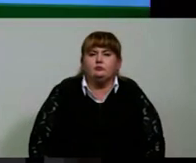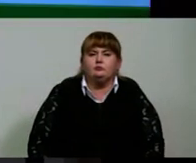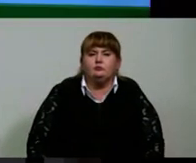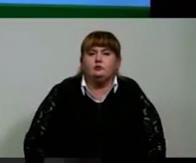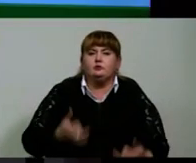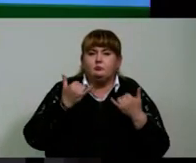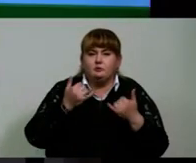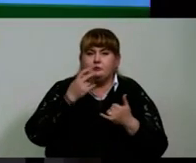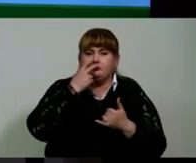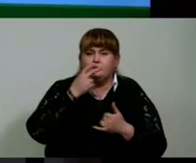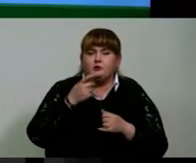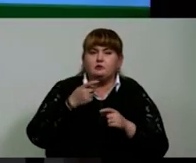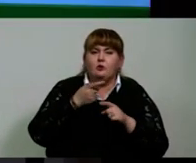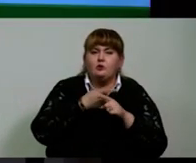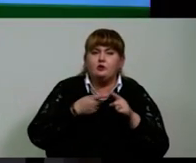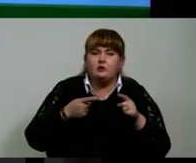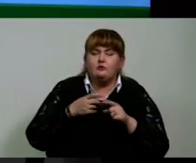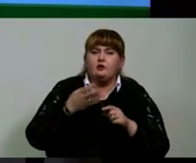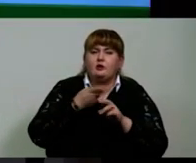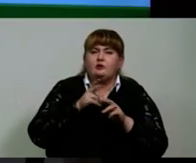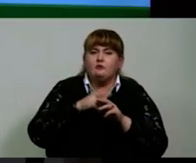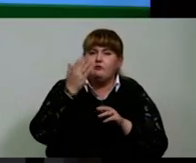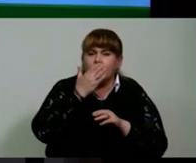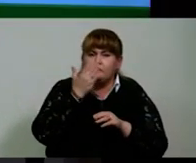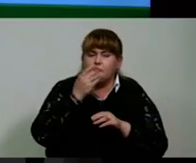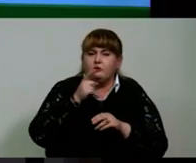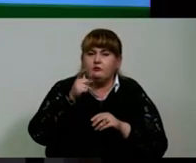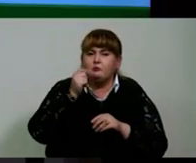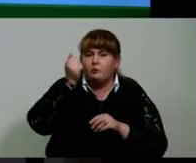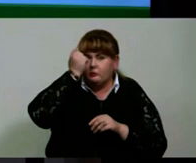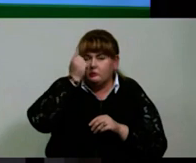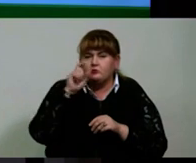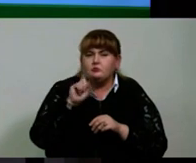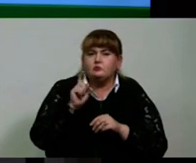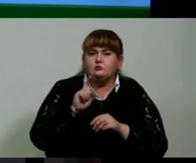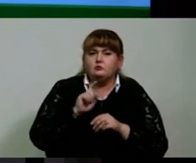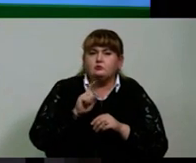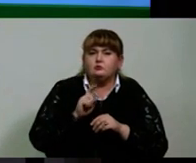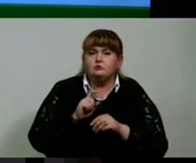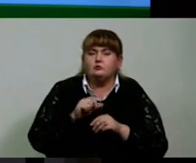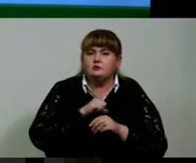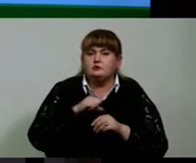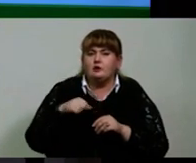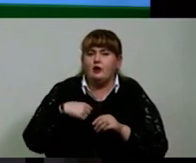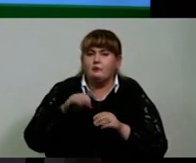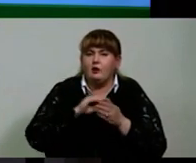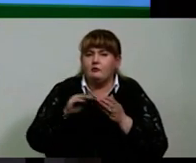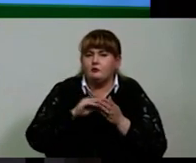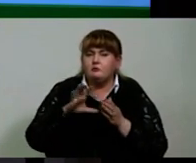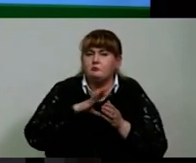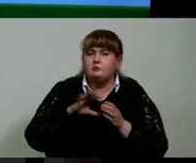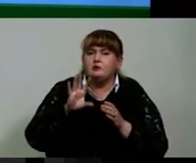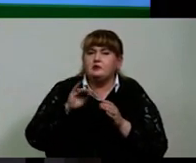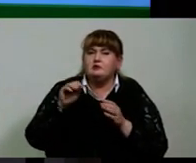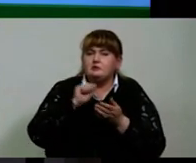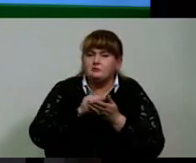А теперь посмотрите отрывок из этого фильма, и вы помните, что сам автор был и